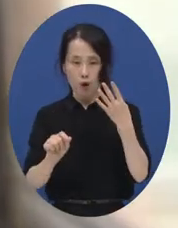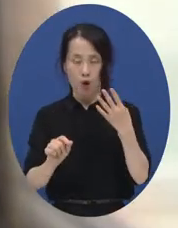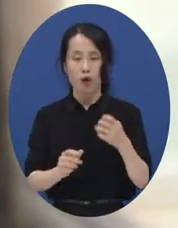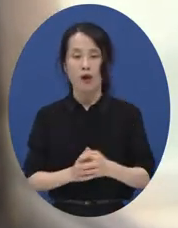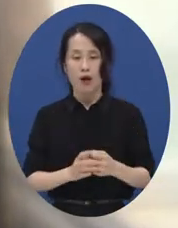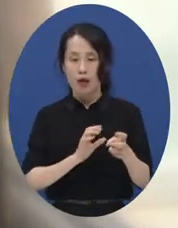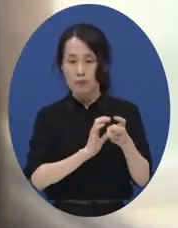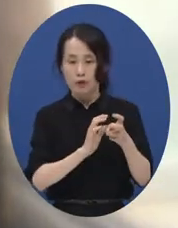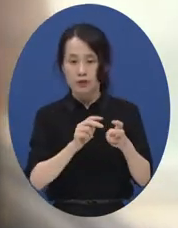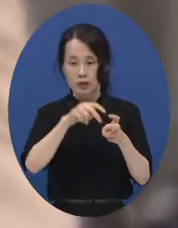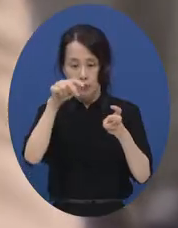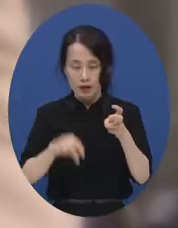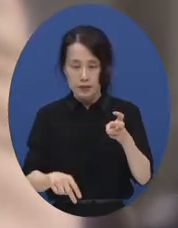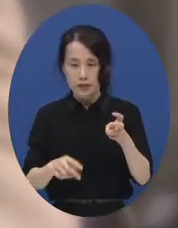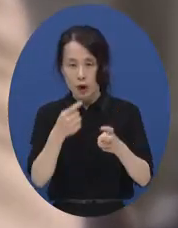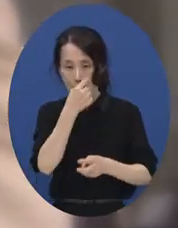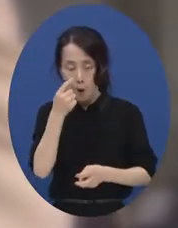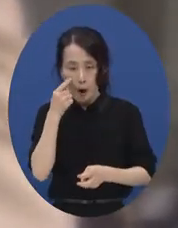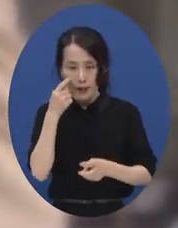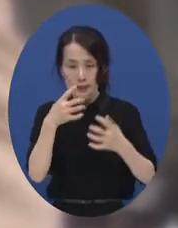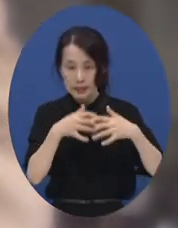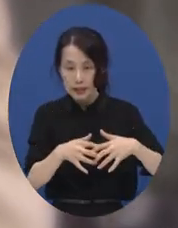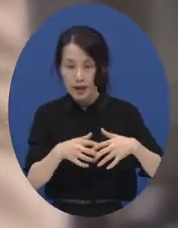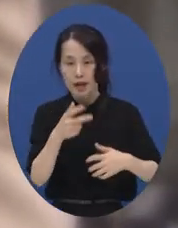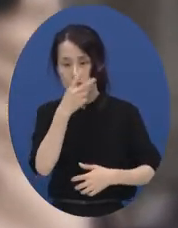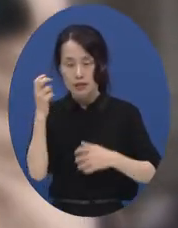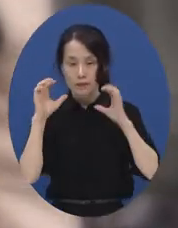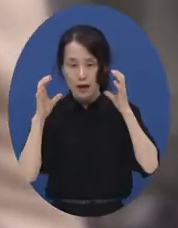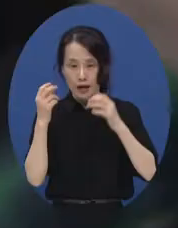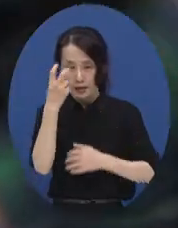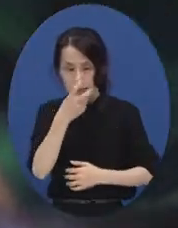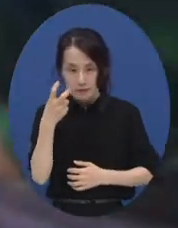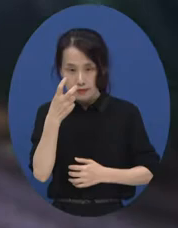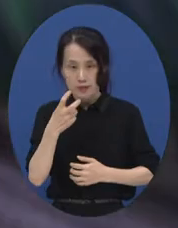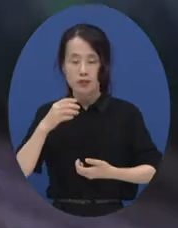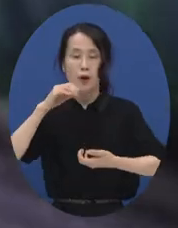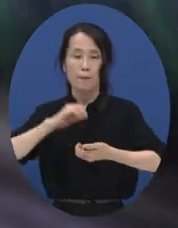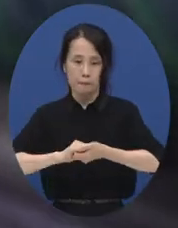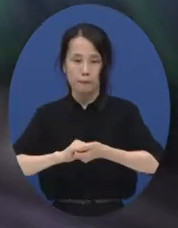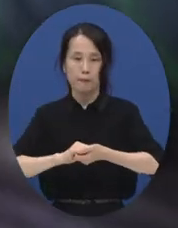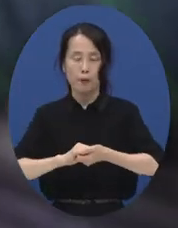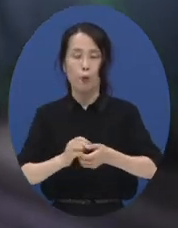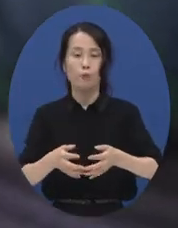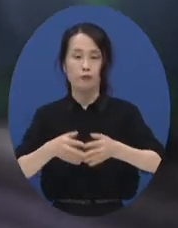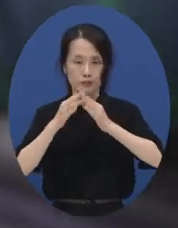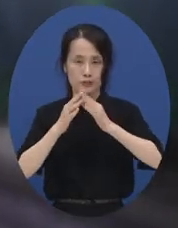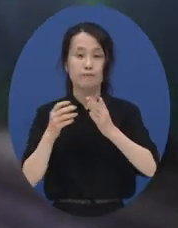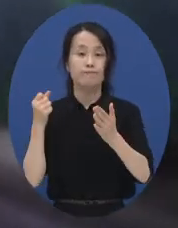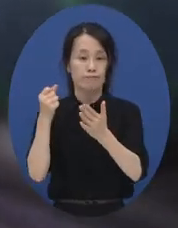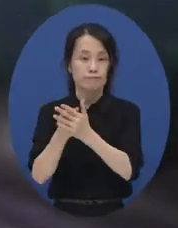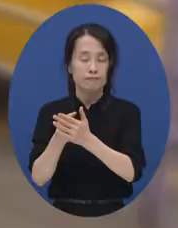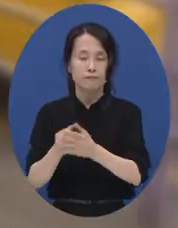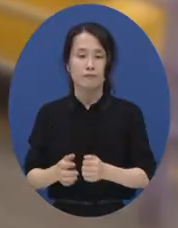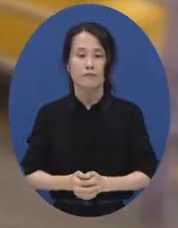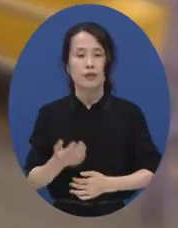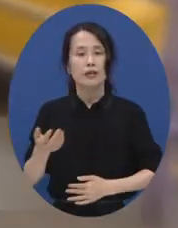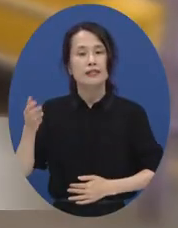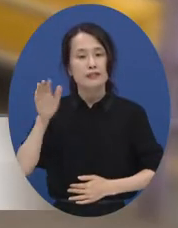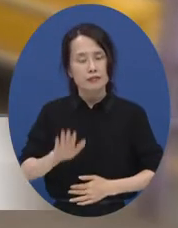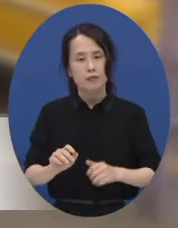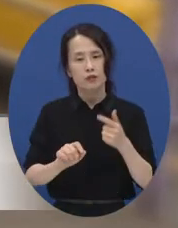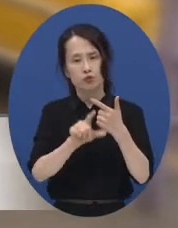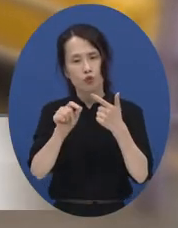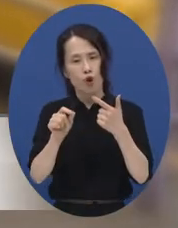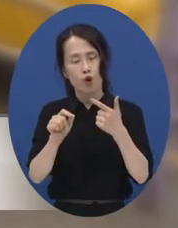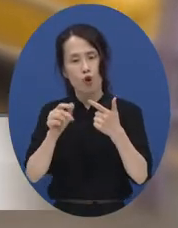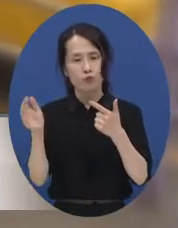통학버스에 하차 확인 장치, 일명 슬리핑 차일드 체크를 의무적으로 설치토록 했습니다. 하지만 지난